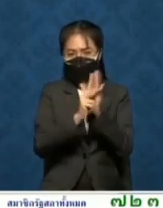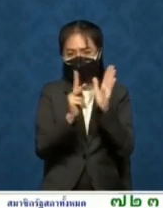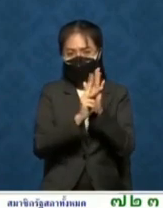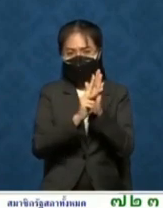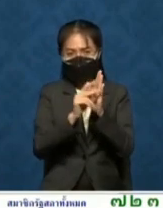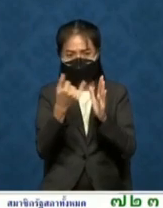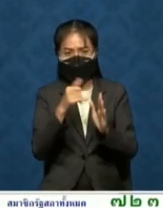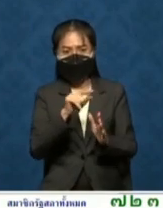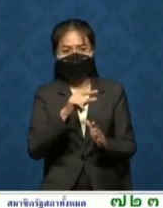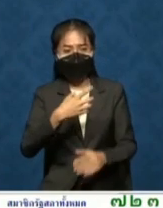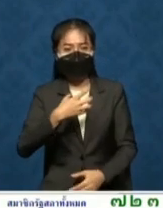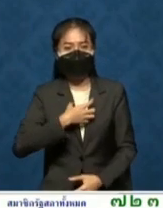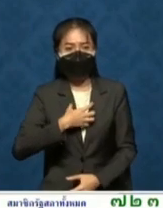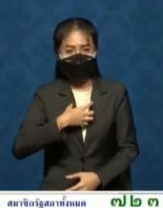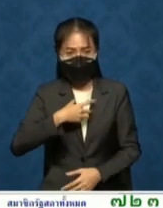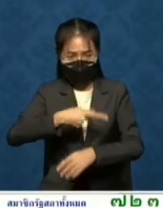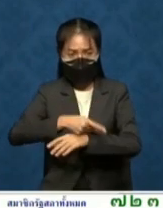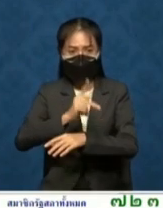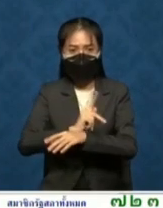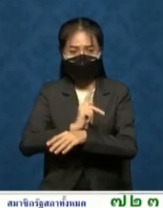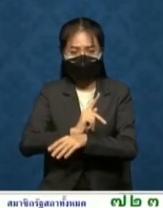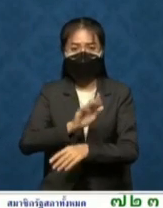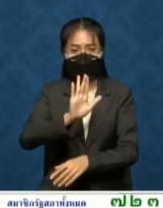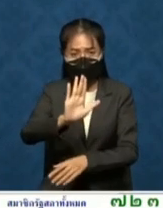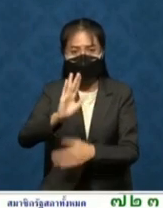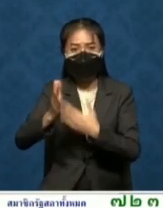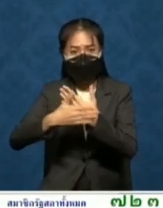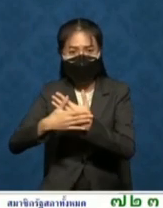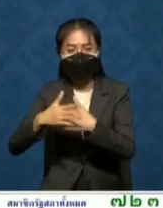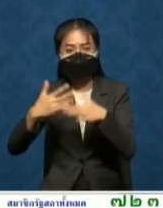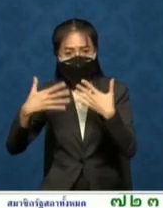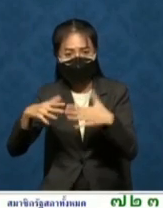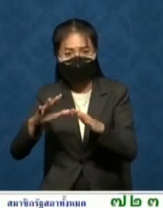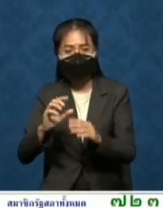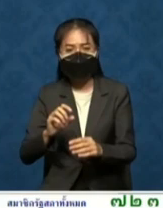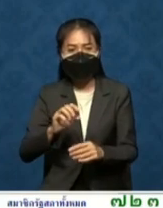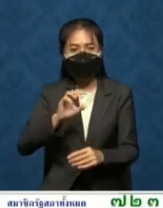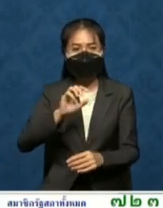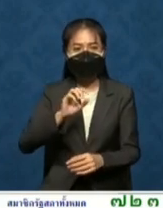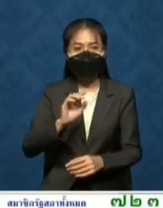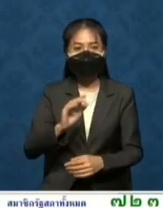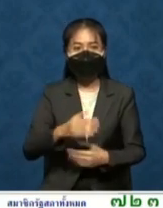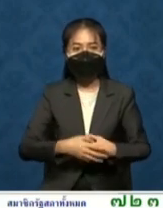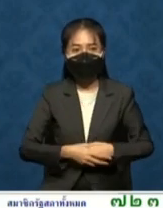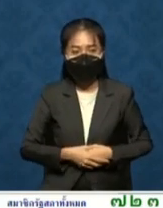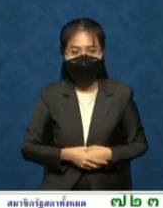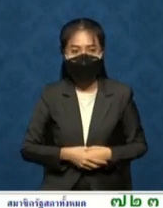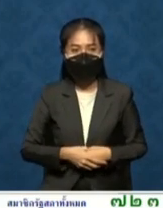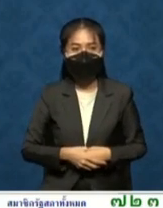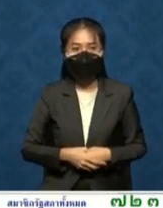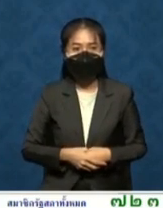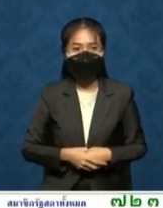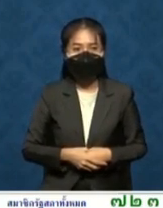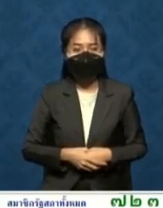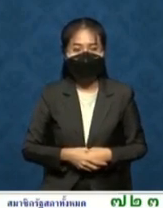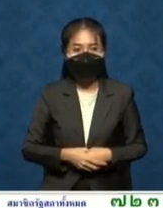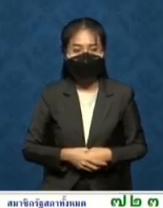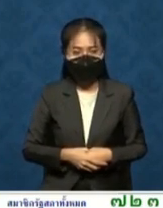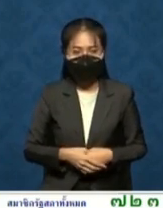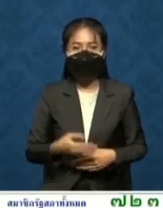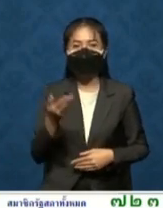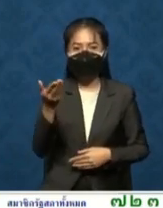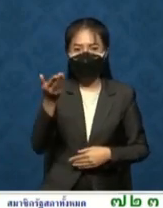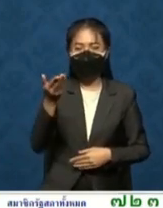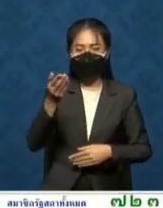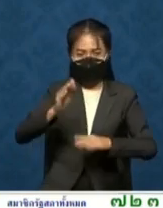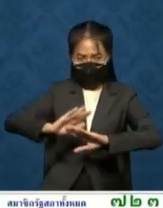ากให้ท่านประธานห้ามแล้วแล้วก็เตือนแล้วนะครับผมคิดว่าสวท่าน ประเสริฐพงศ์ครับถอนนะฮะถ